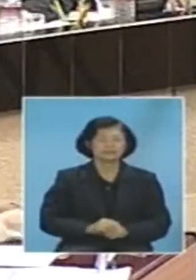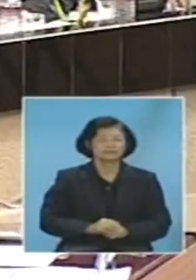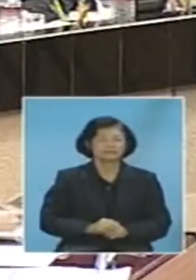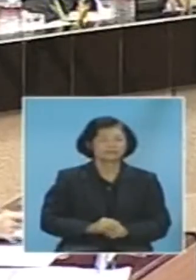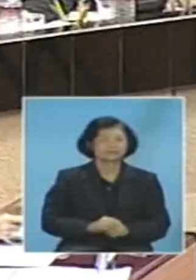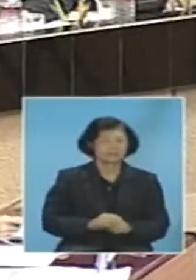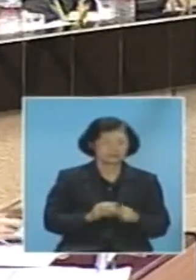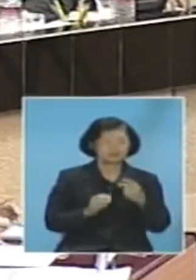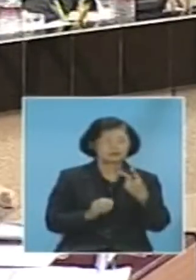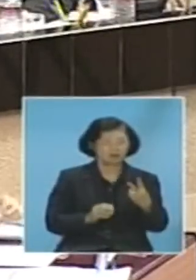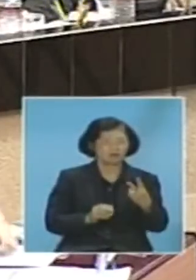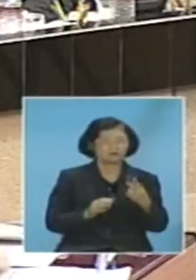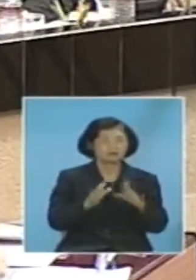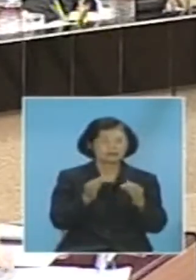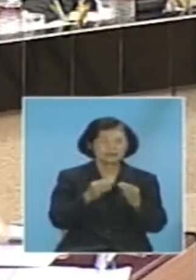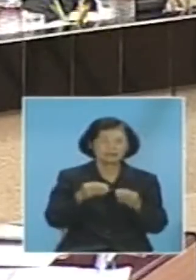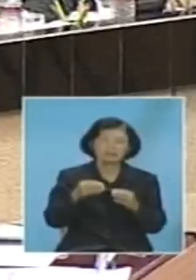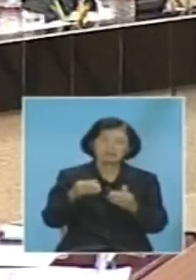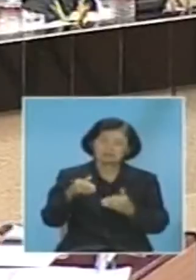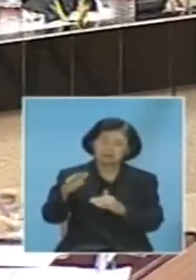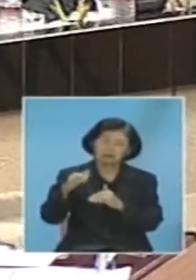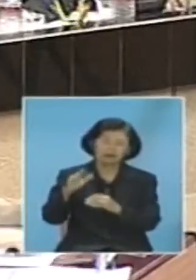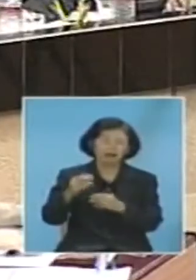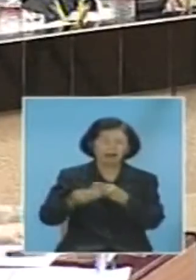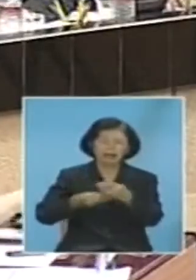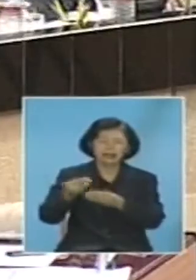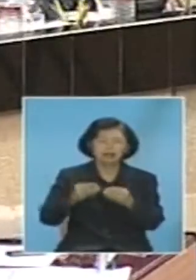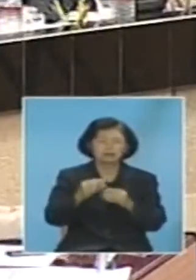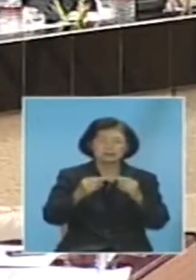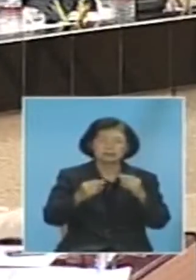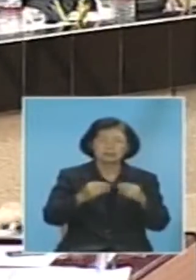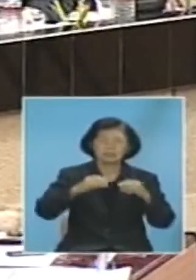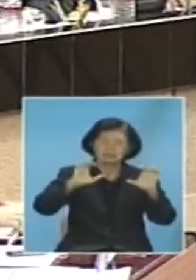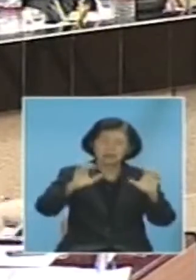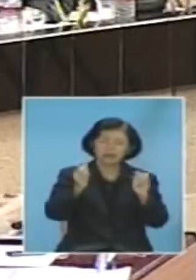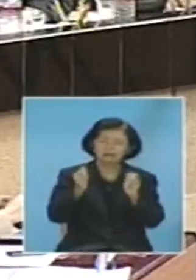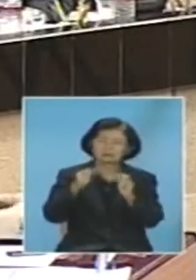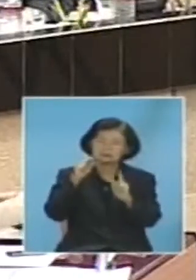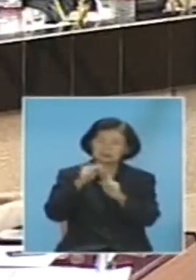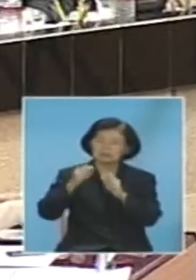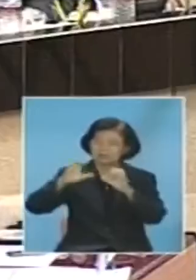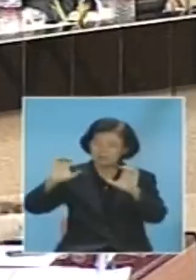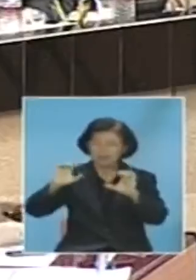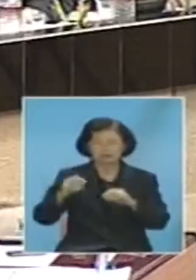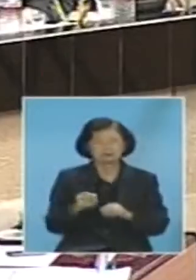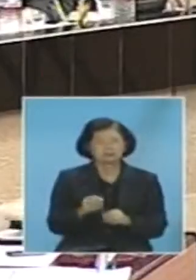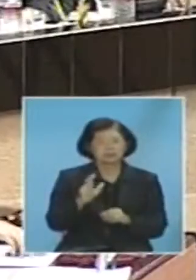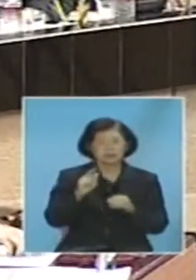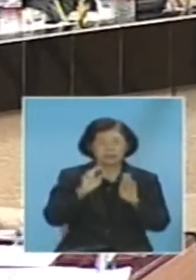กรณีที่2ก็คือกรณีการระบายข้าวแบบ G2G ค่ะในข้อบังคับคดีถอดถอนข้อ